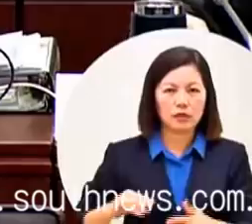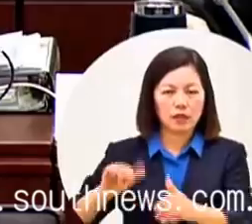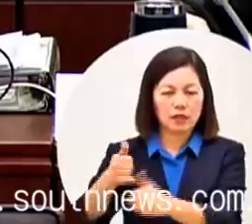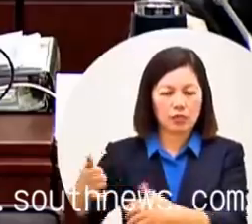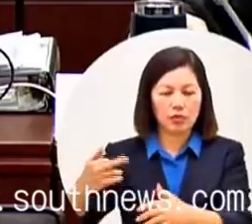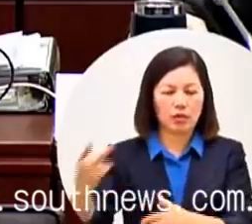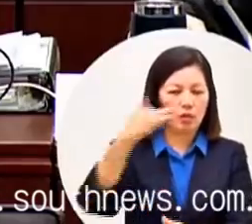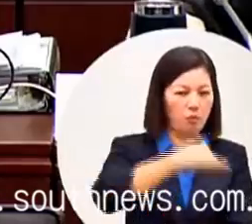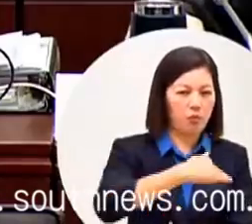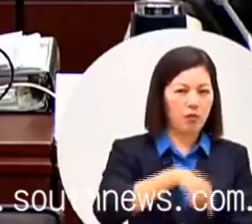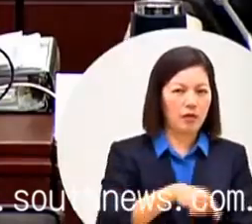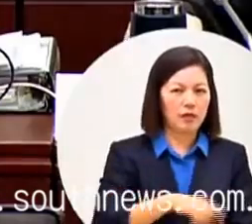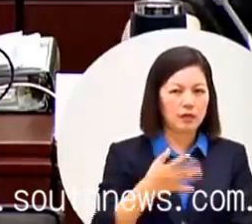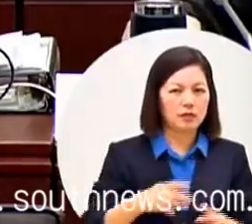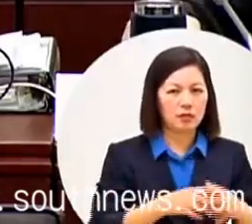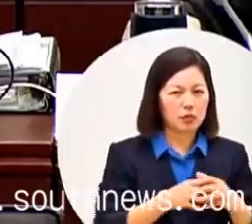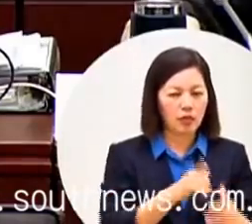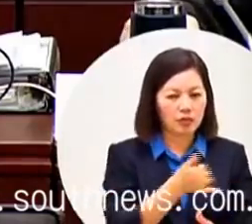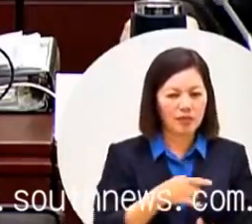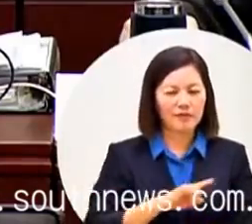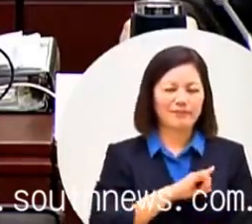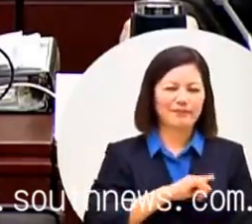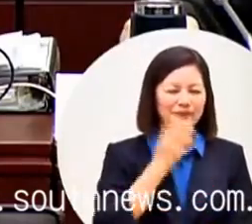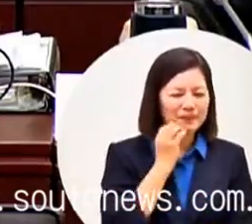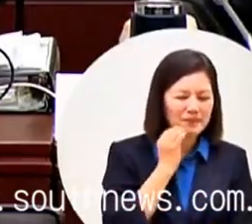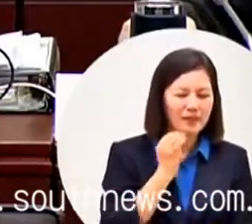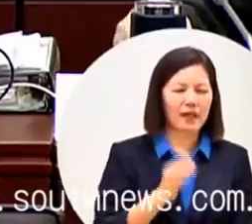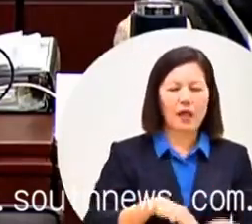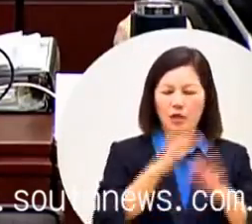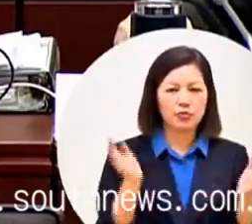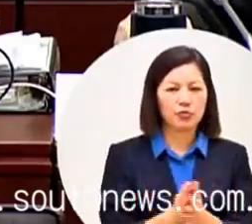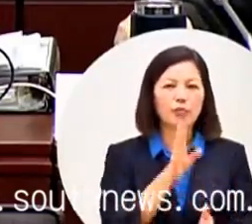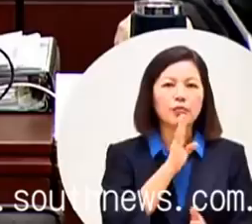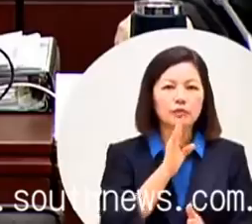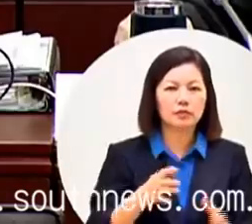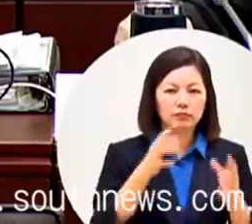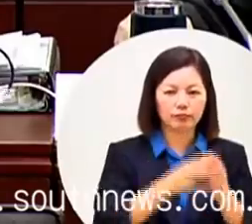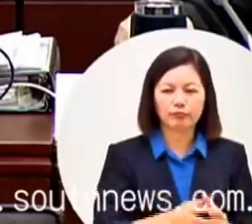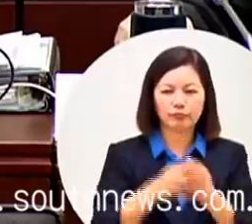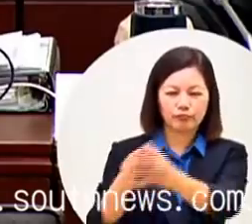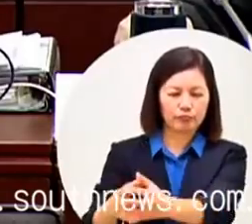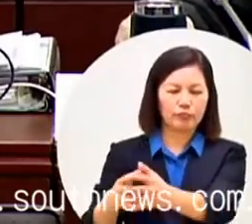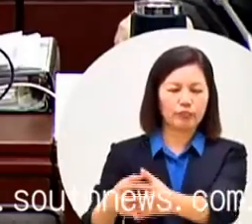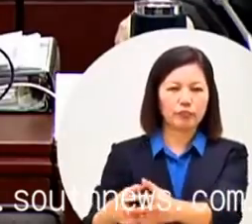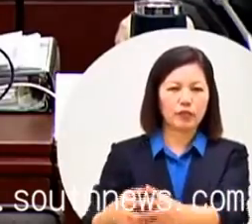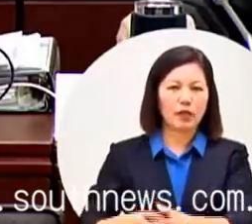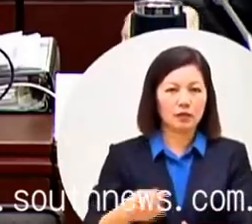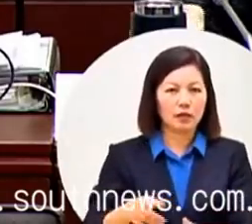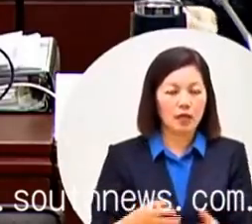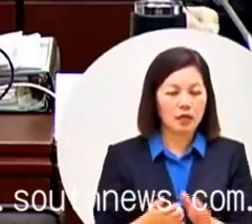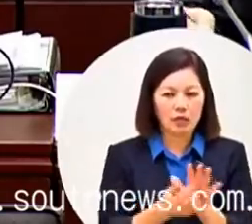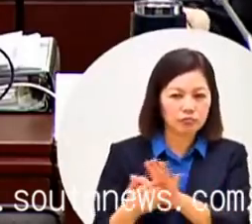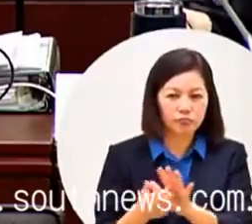们，但是因为他不是团员，他会有点不好意思。通通都是团进团出。再重申一遍，没有避开议